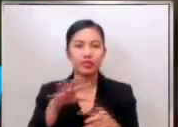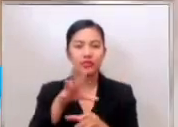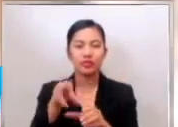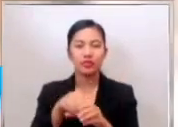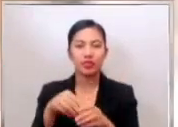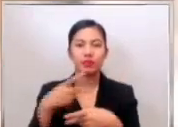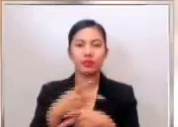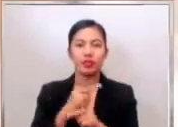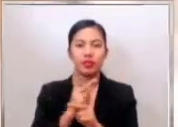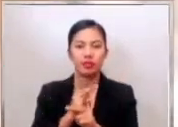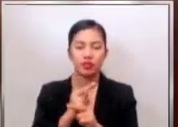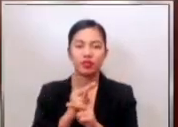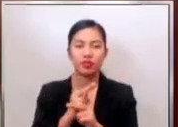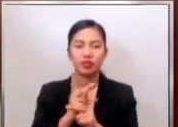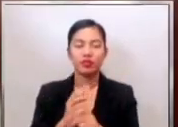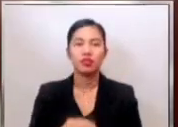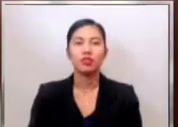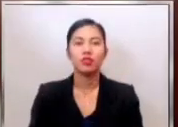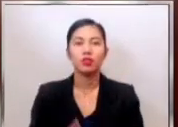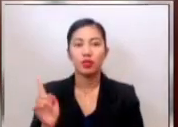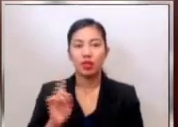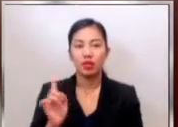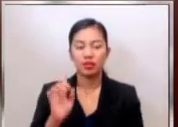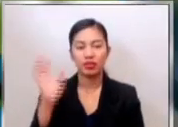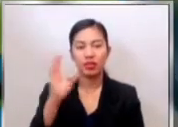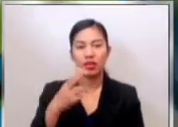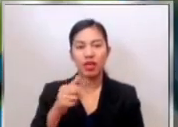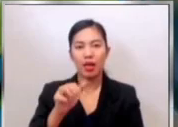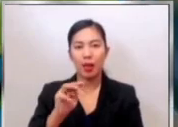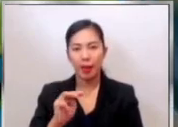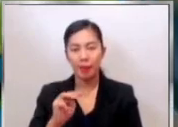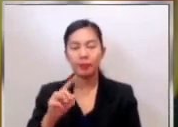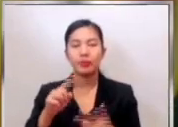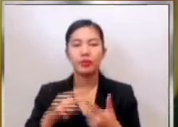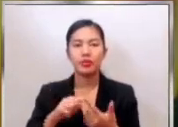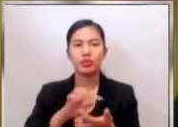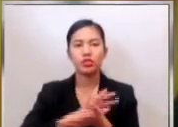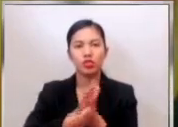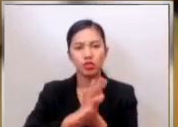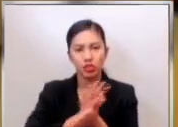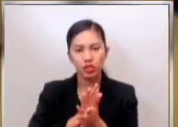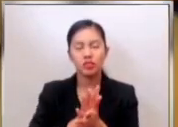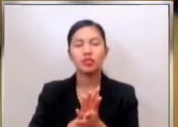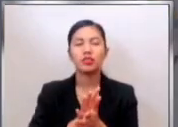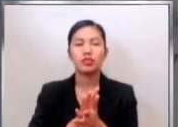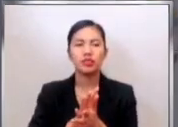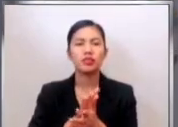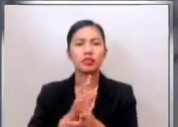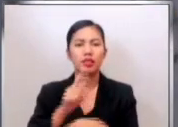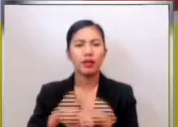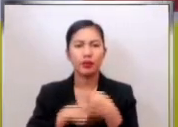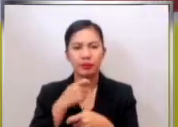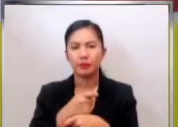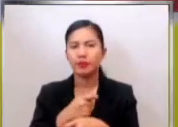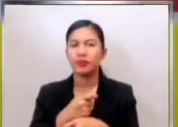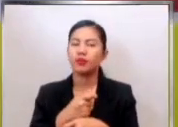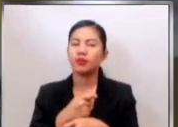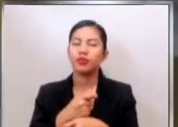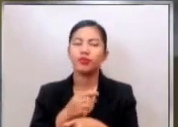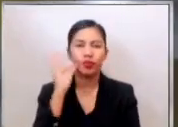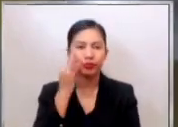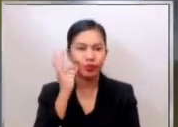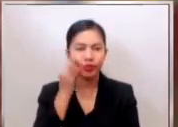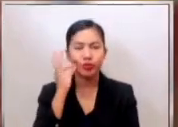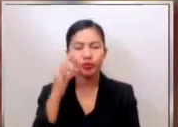ng presyo ang Christmas ham, queso de bola at iba pang klase ng queso, fruit cocktail, pasta at tomato sauce, creamer